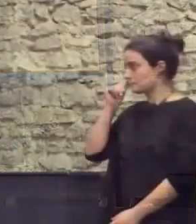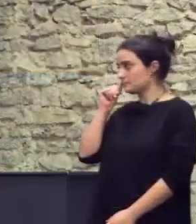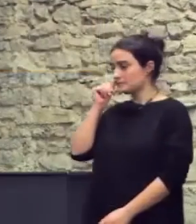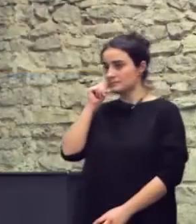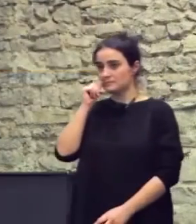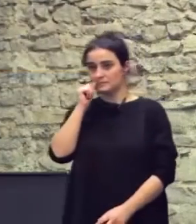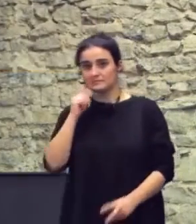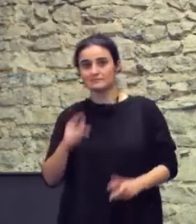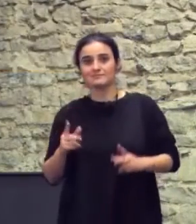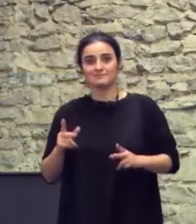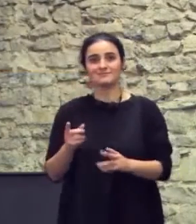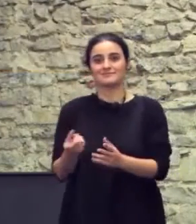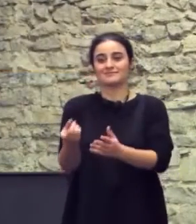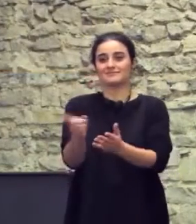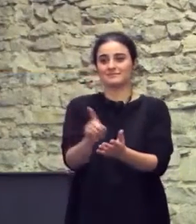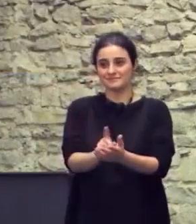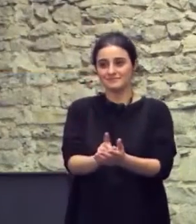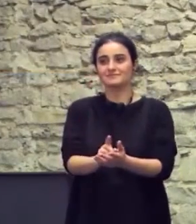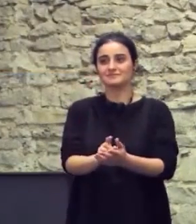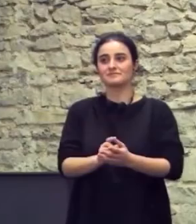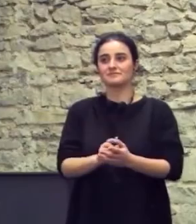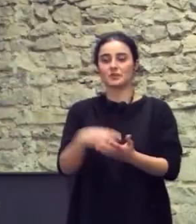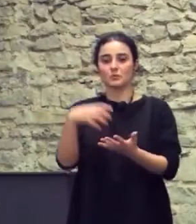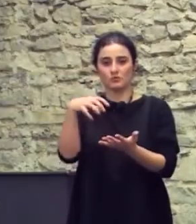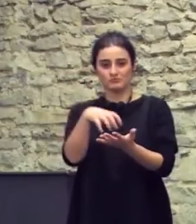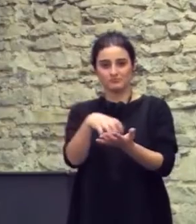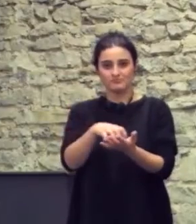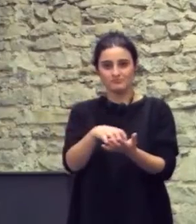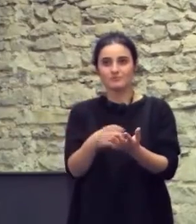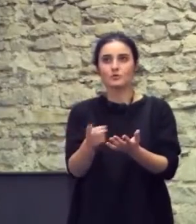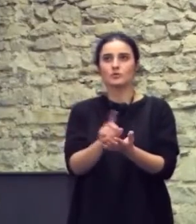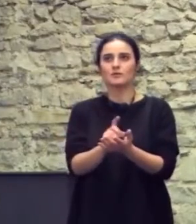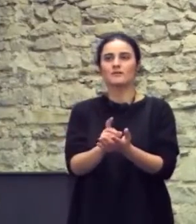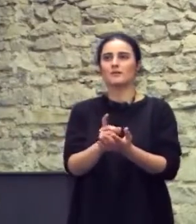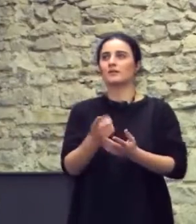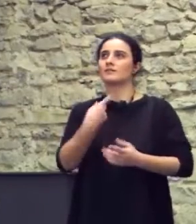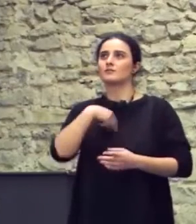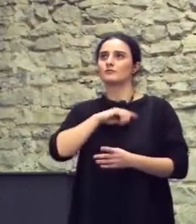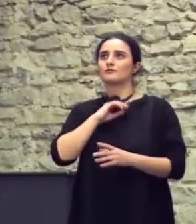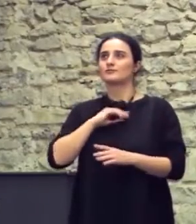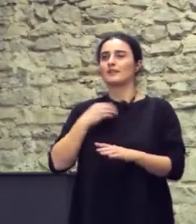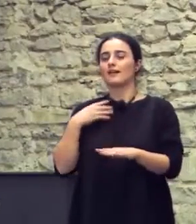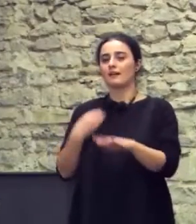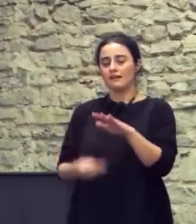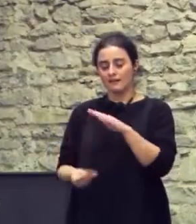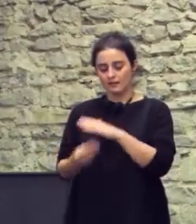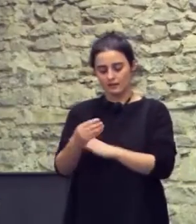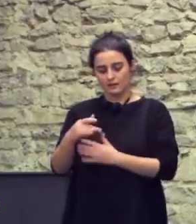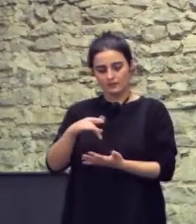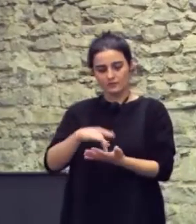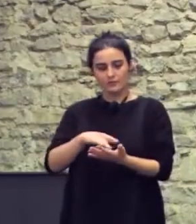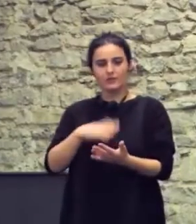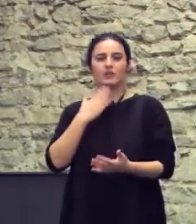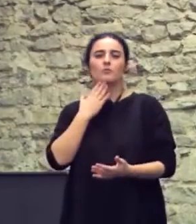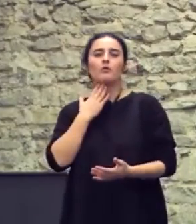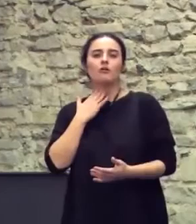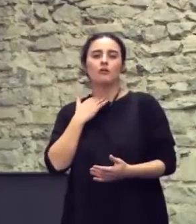Hor, berriro nire idolo honek kuestionatzen du, ez? Jaio ginen desira ez ordenatu